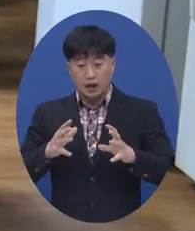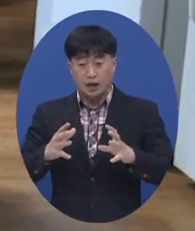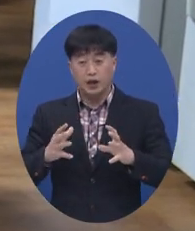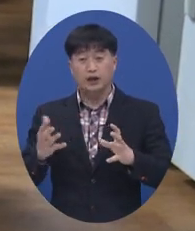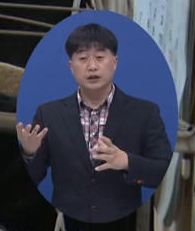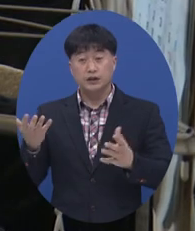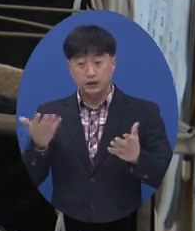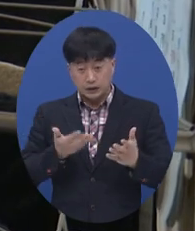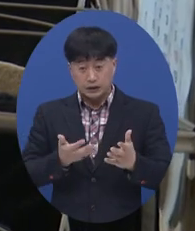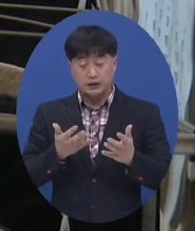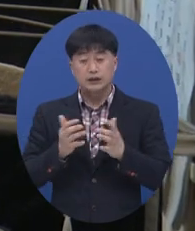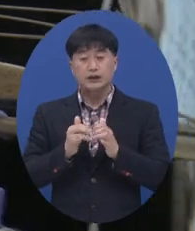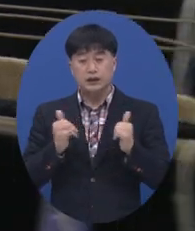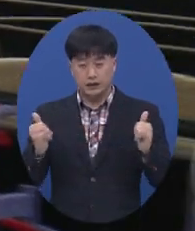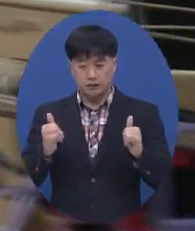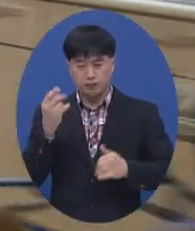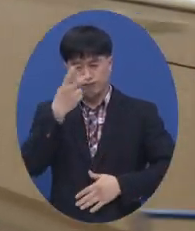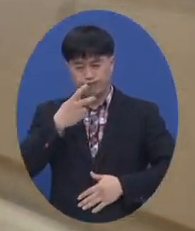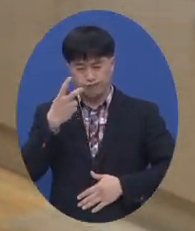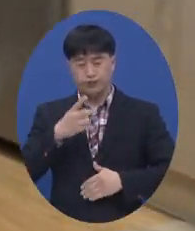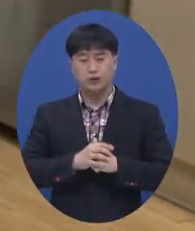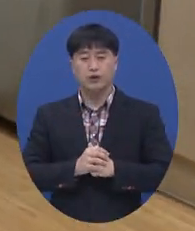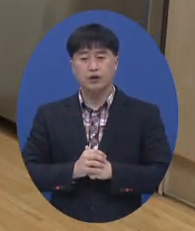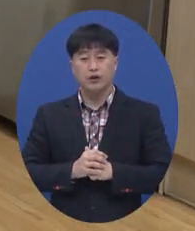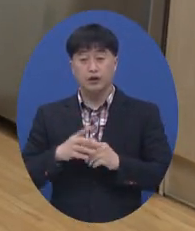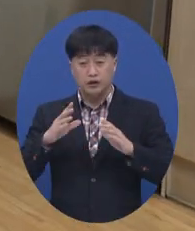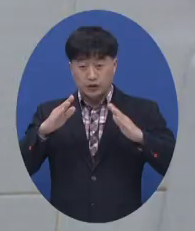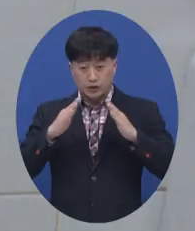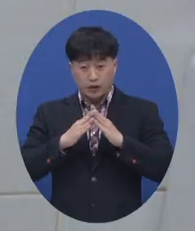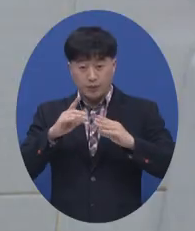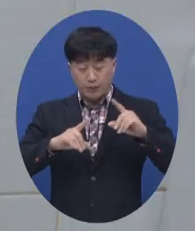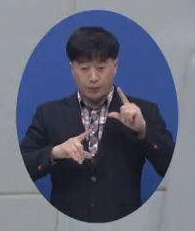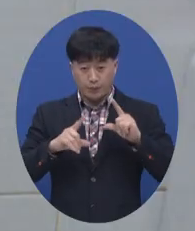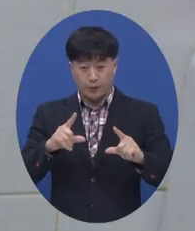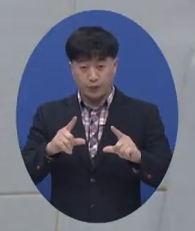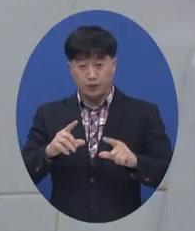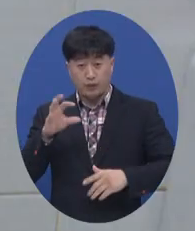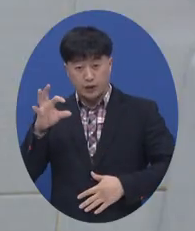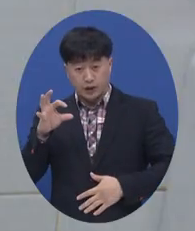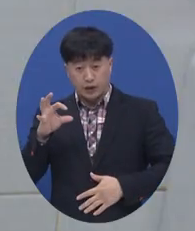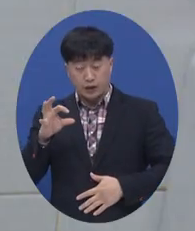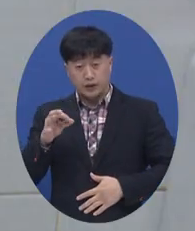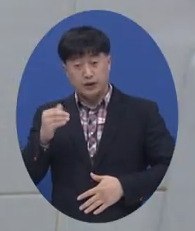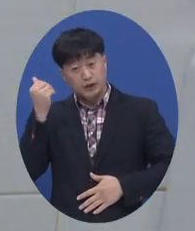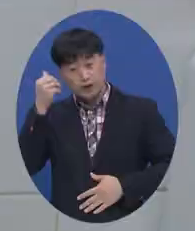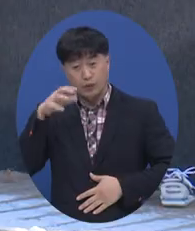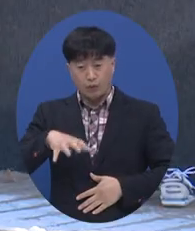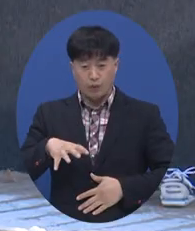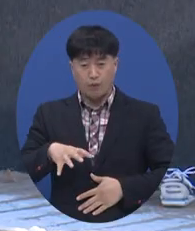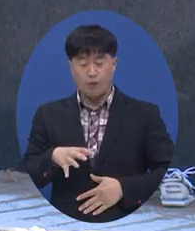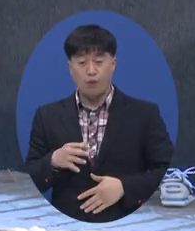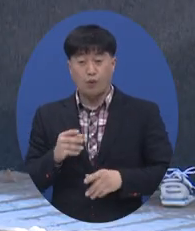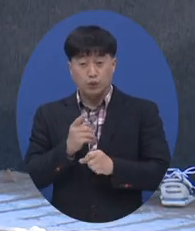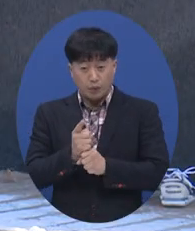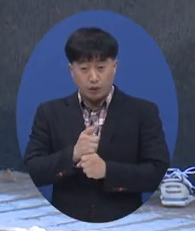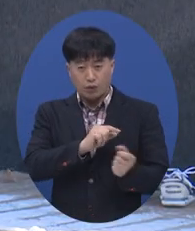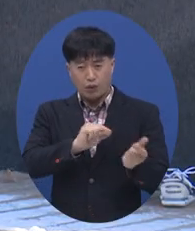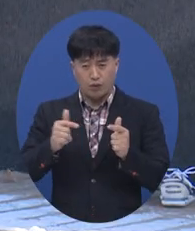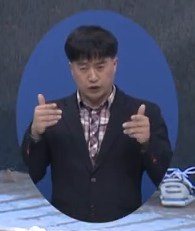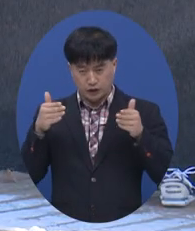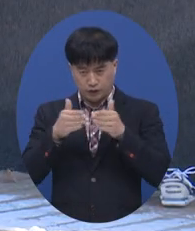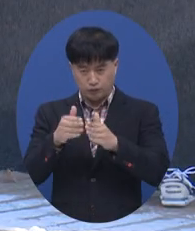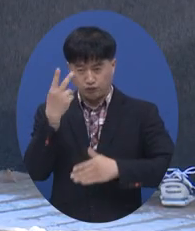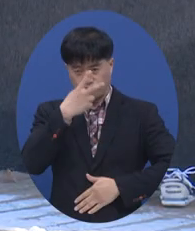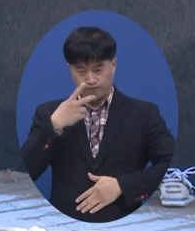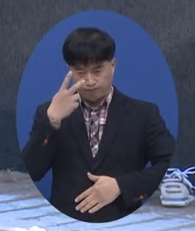합니다 주거 형태와 설치장소 침실과 화장실 냉난방 시설과 소방시설 설치 허브 등을 중점적으로